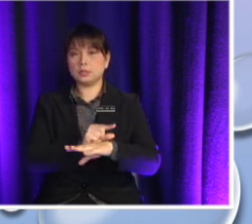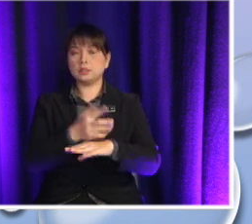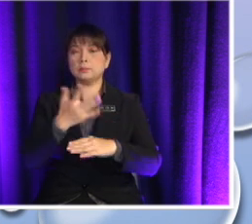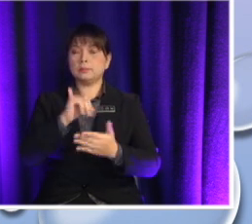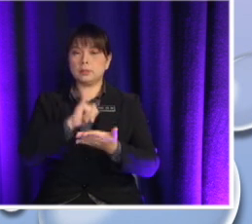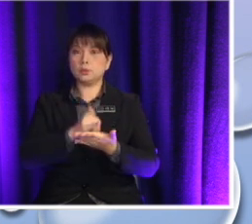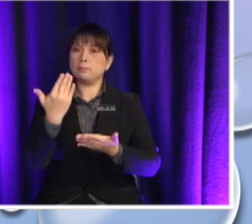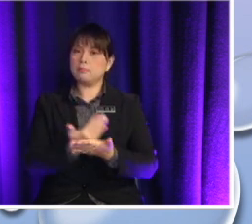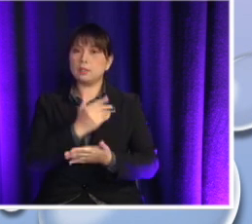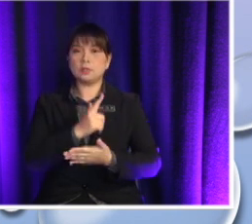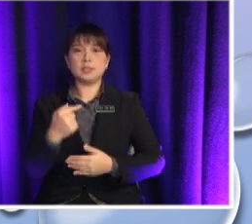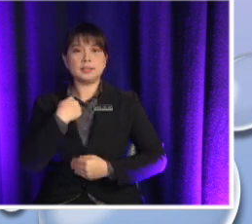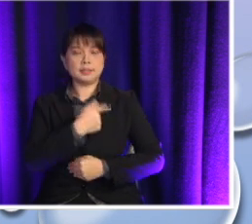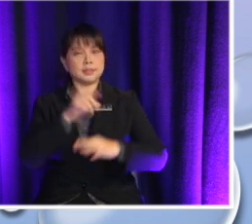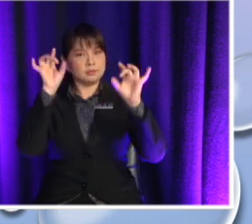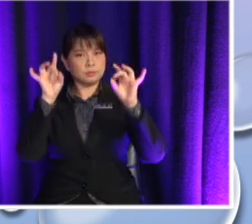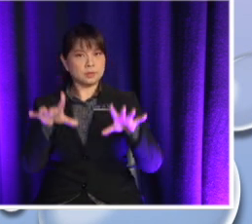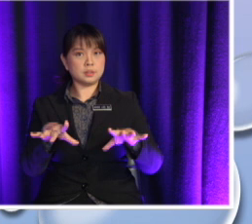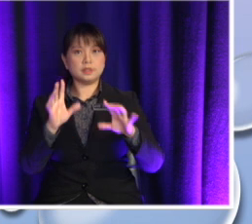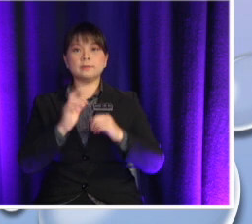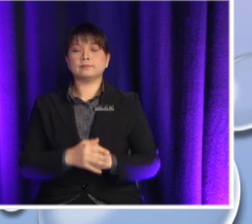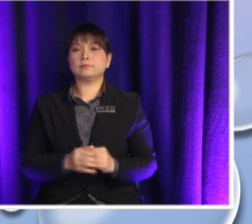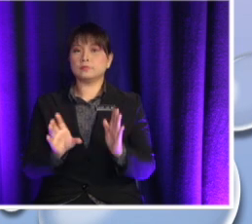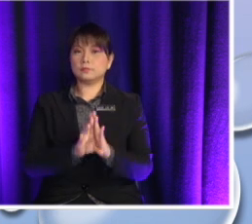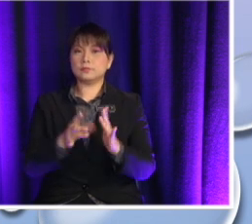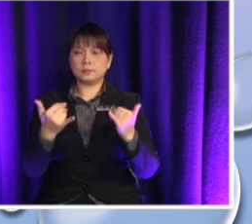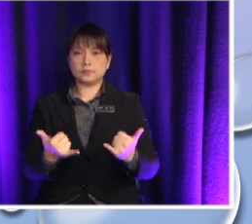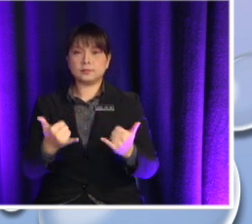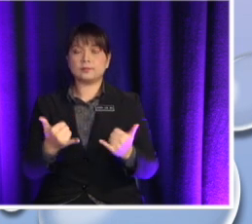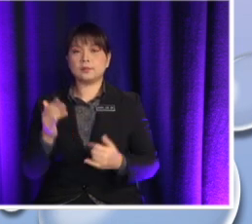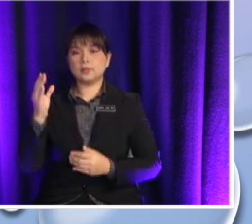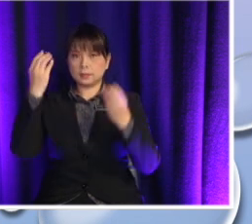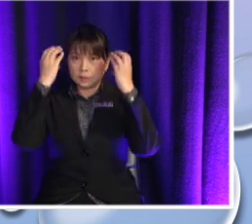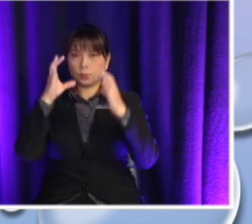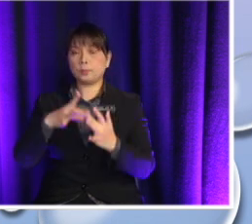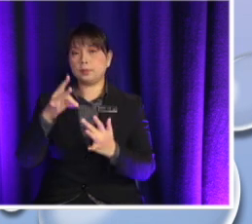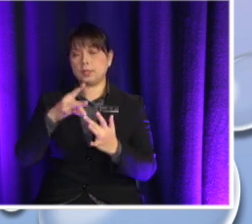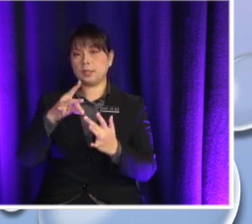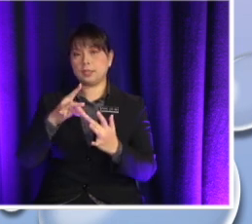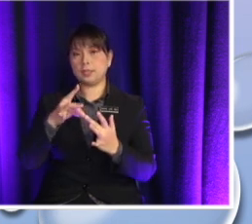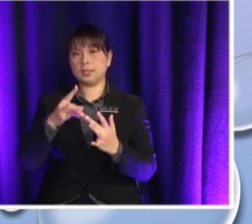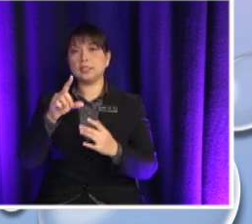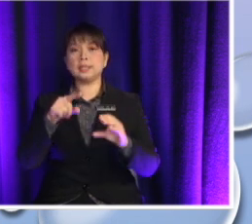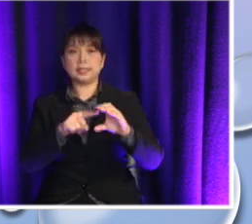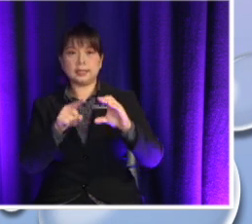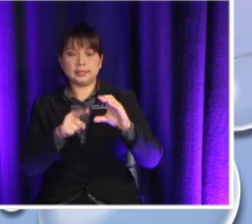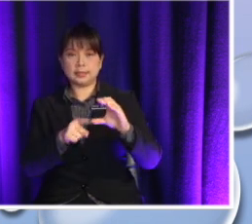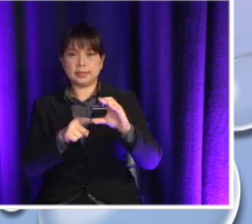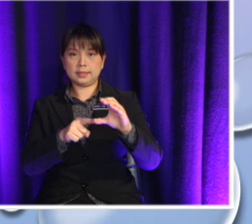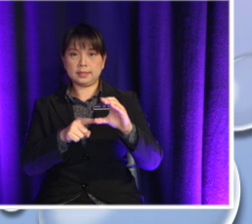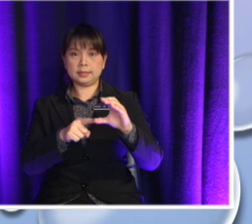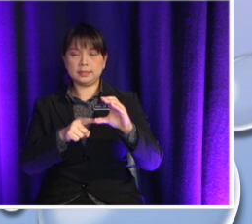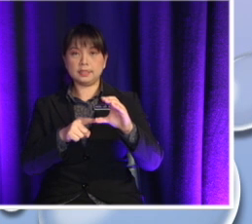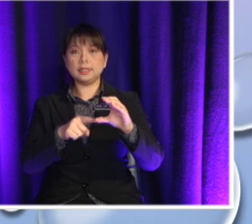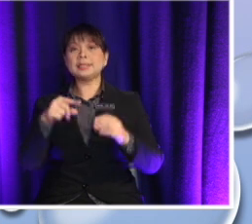kedua, barulah kita uji. Okay, contoh sekarang saya nak memilih litar pengesan cahaya ni. Okay, litar pengesan cahaya ni.